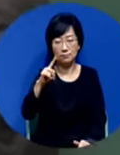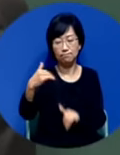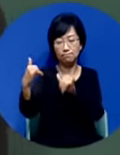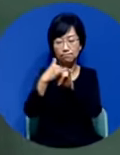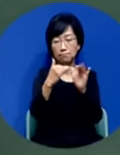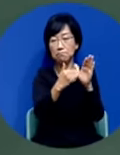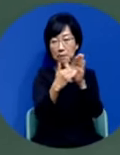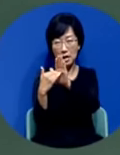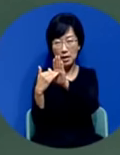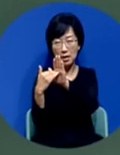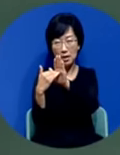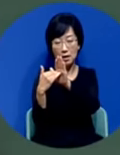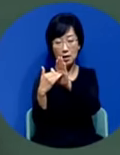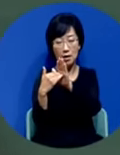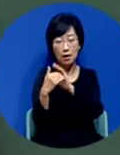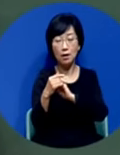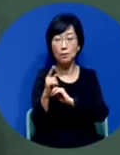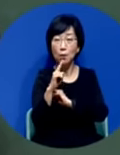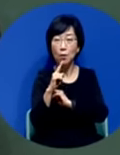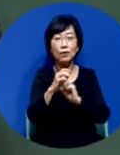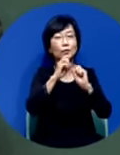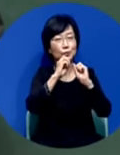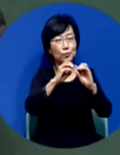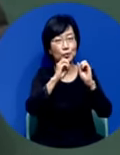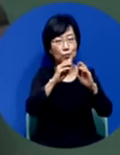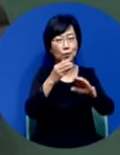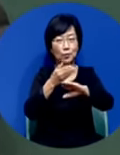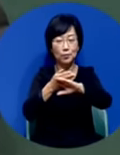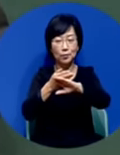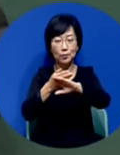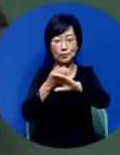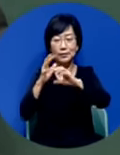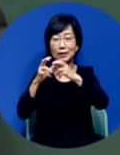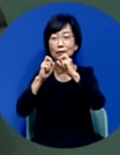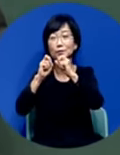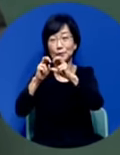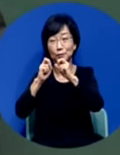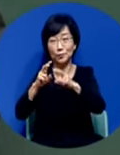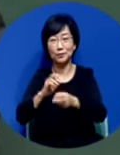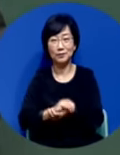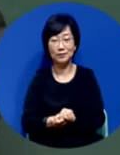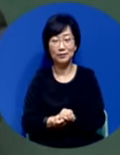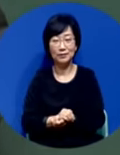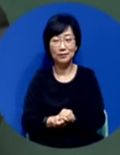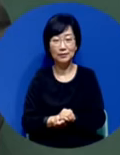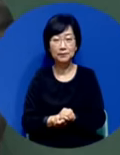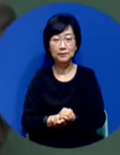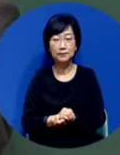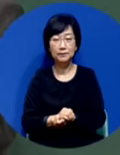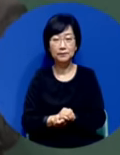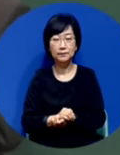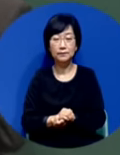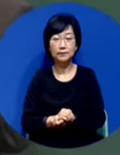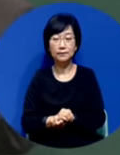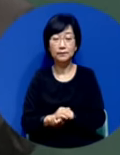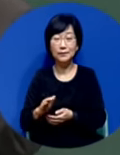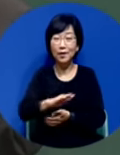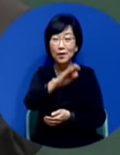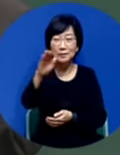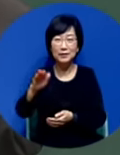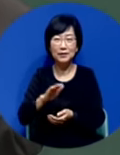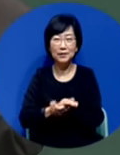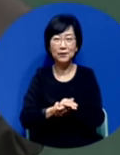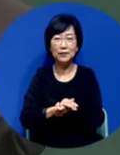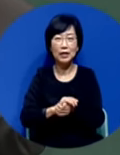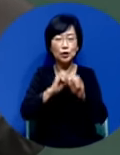那这个时候呢，在多坦城，伊丽莎就阻挡了这战争。 이게 전도요, 선교입니다. 这就是传道，是宣教。 여러분 전도 선교가 뭔가를 알면 사실상 다 끝나는 겁니다.